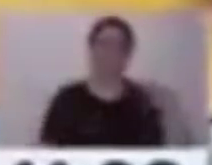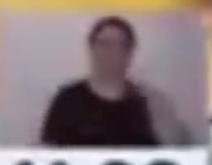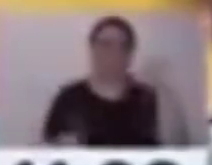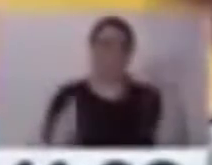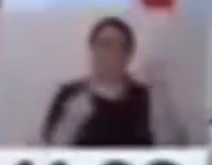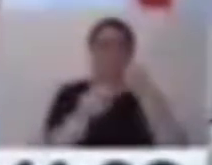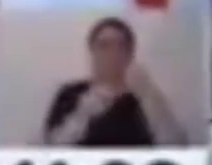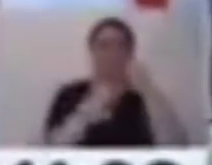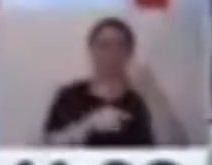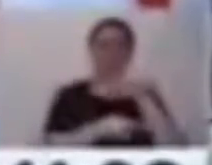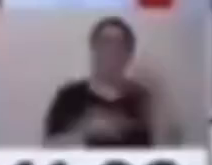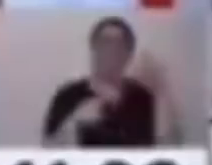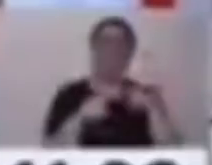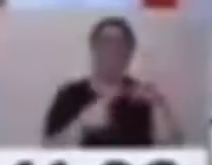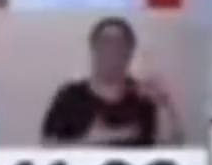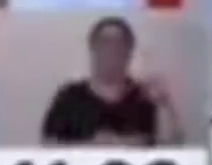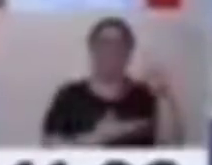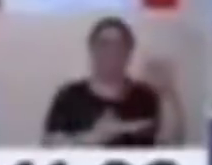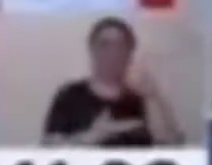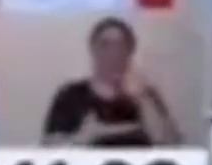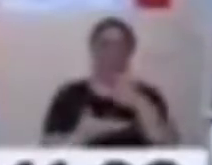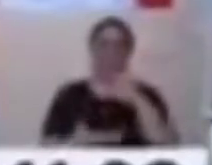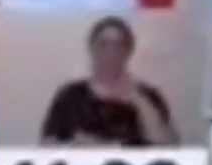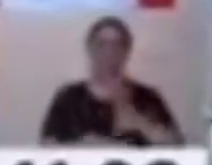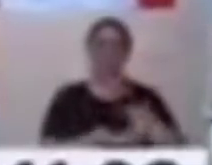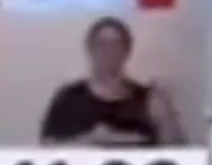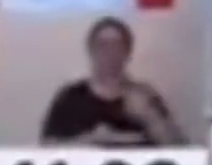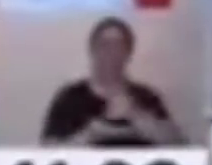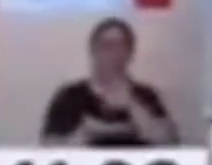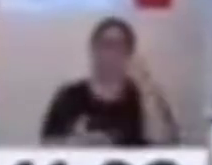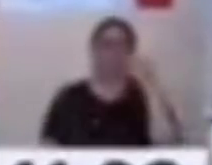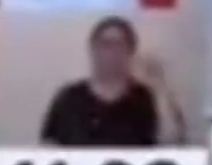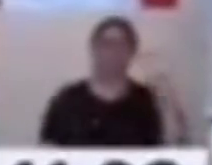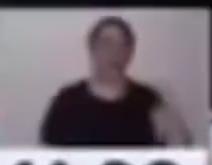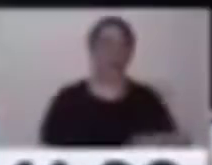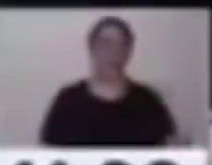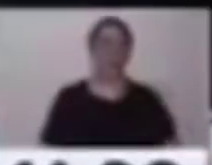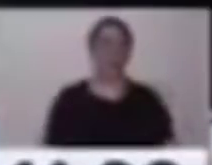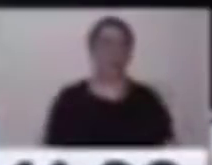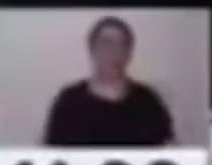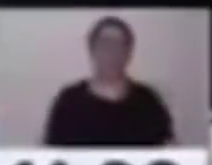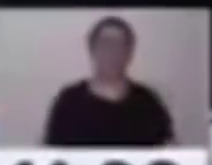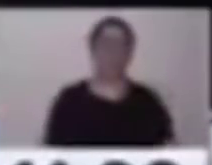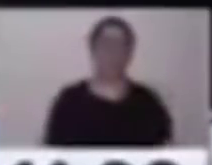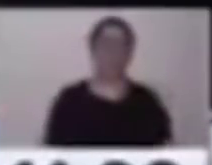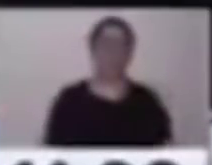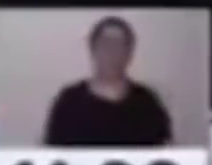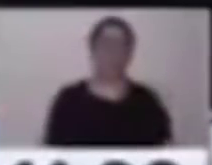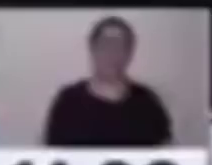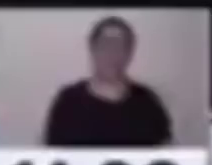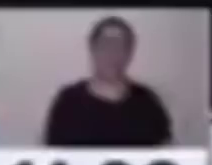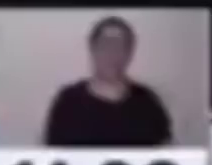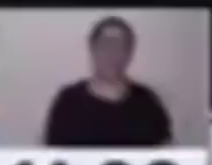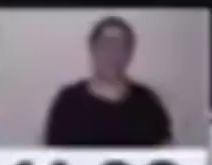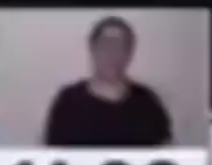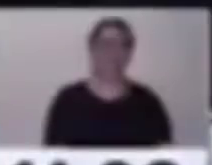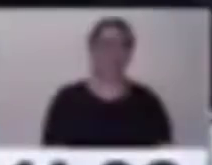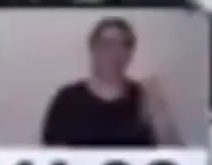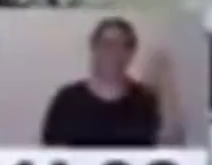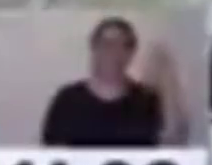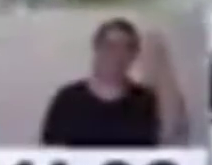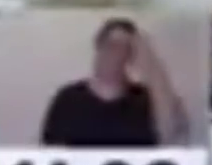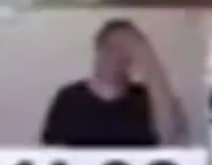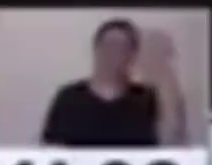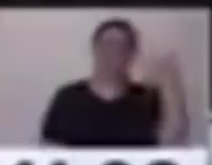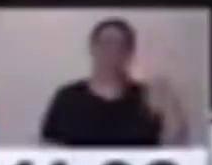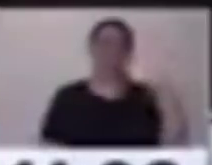na ang ating nabigyan sa SAP 2. Kasalukuyan po, 98% na ang